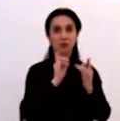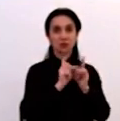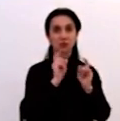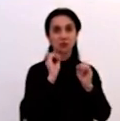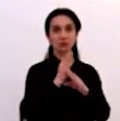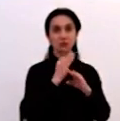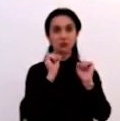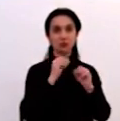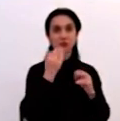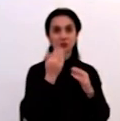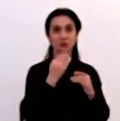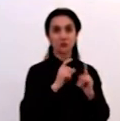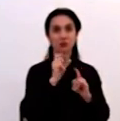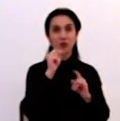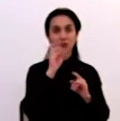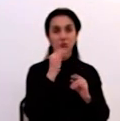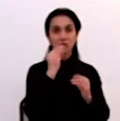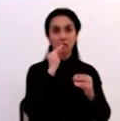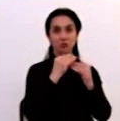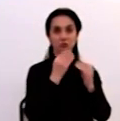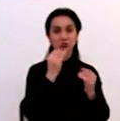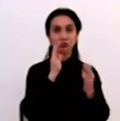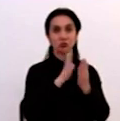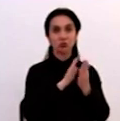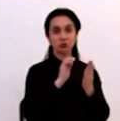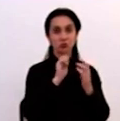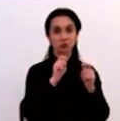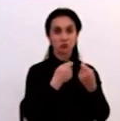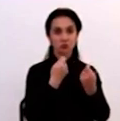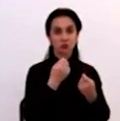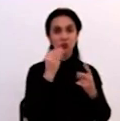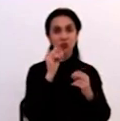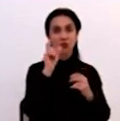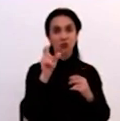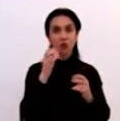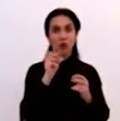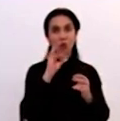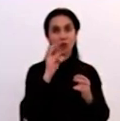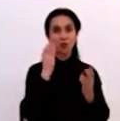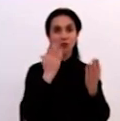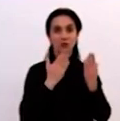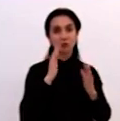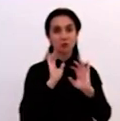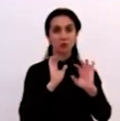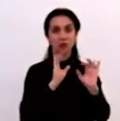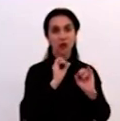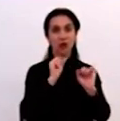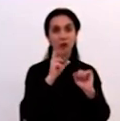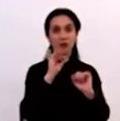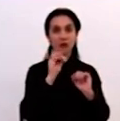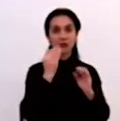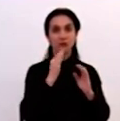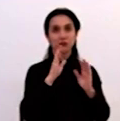tafsilanishi mumkin. Bularga axborotni yashirilishini buzish, asosan inson omili yoki muhofaza apparat